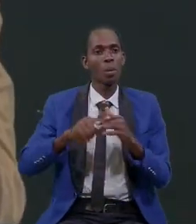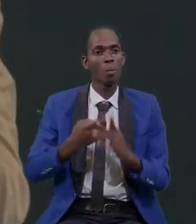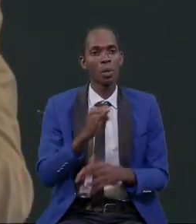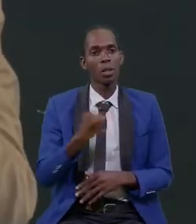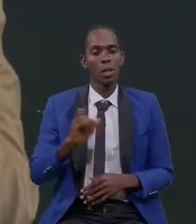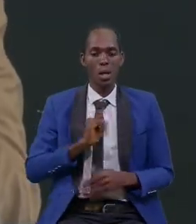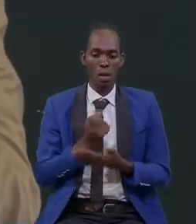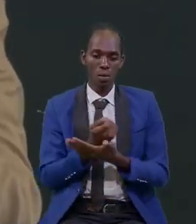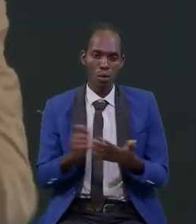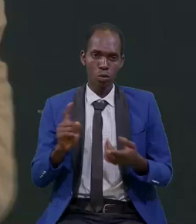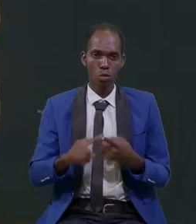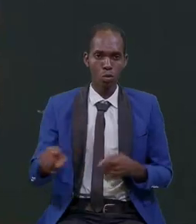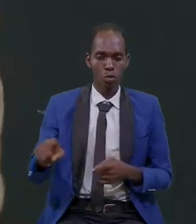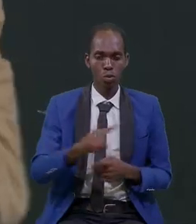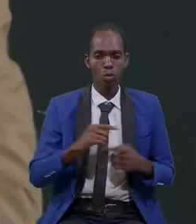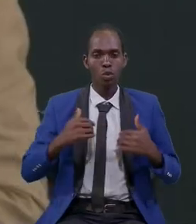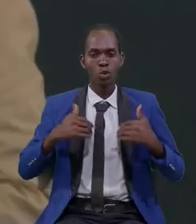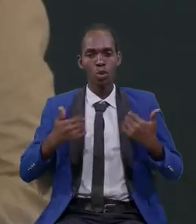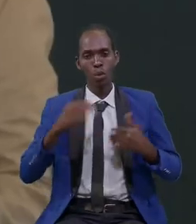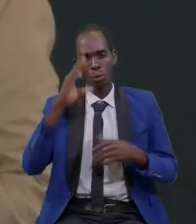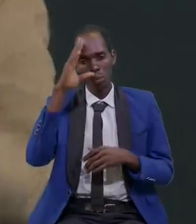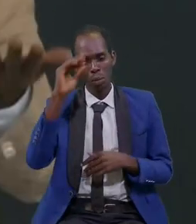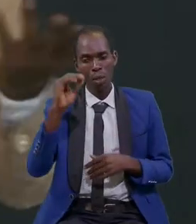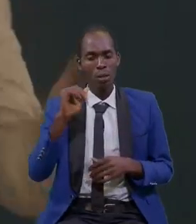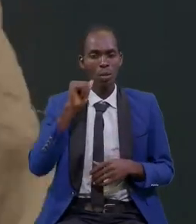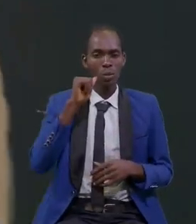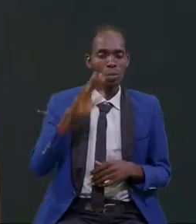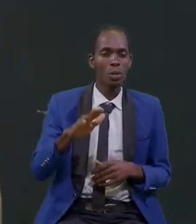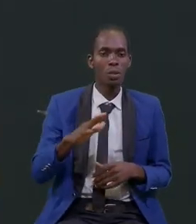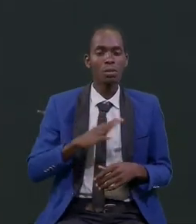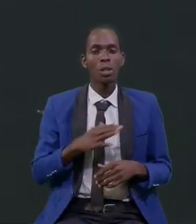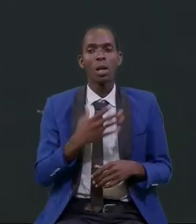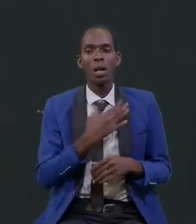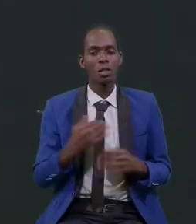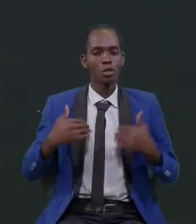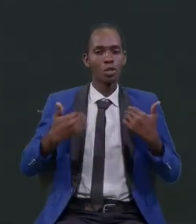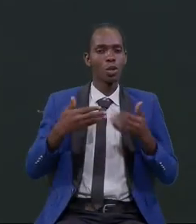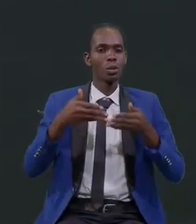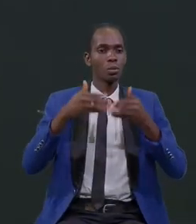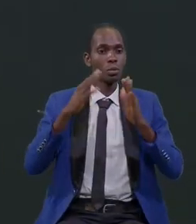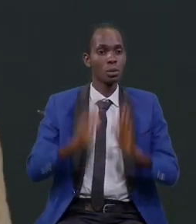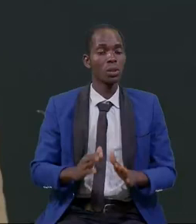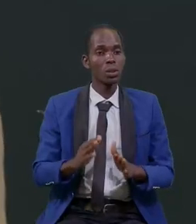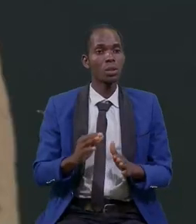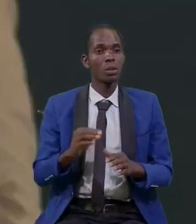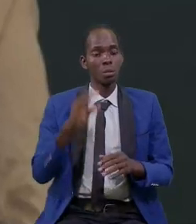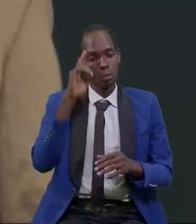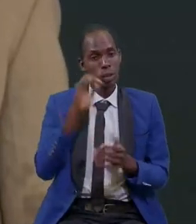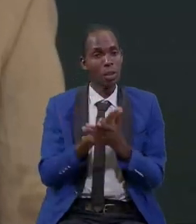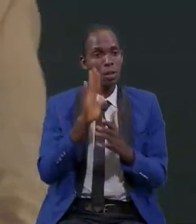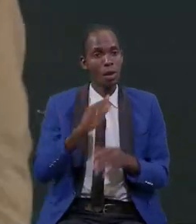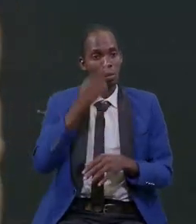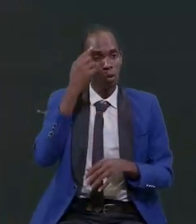jeunes gens, jeunes filles et jeunes croyants, parce que vous avez